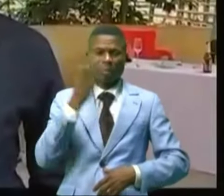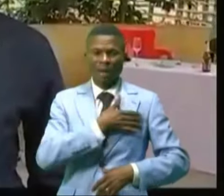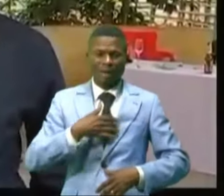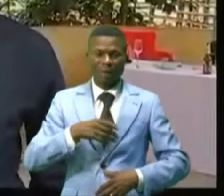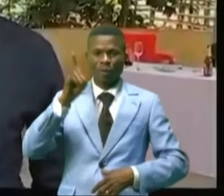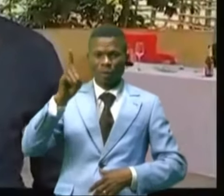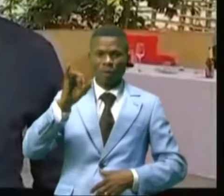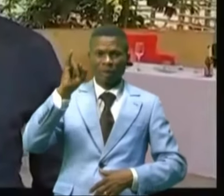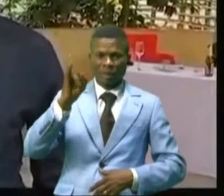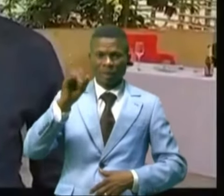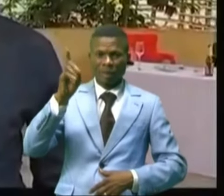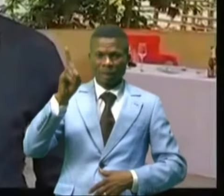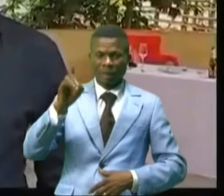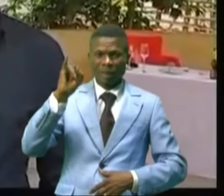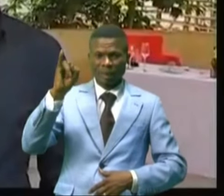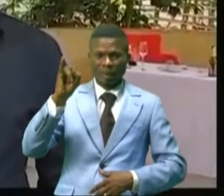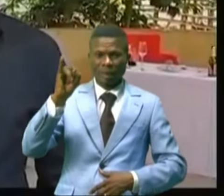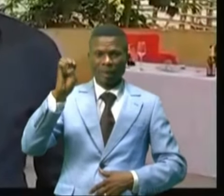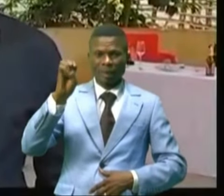Mukanzu,